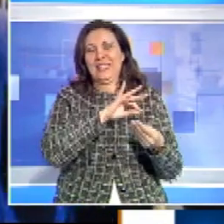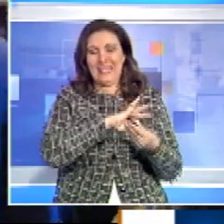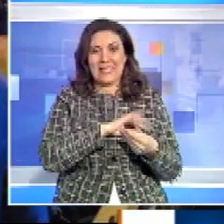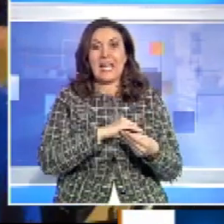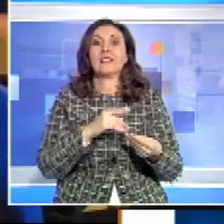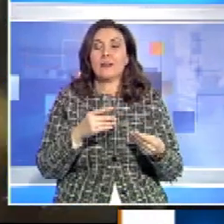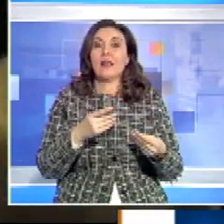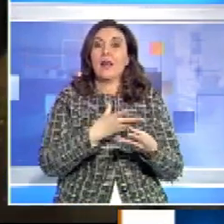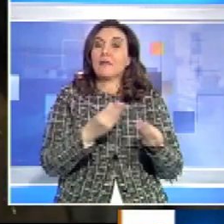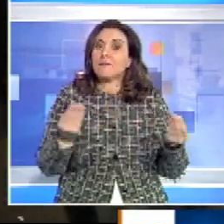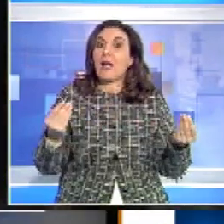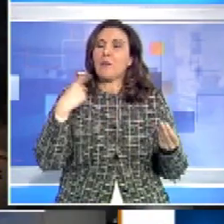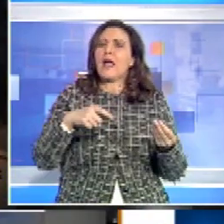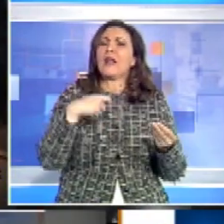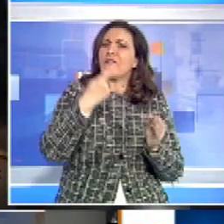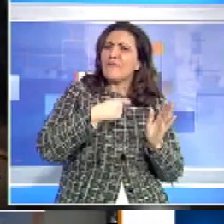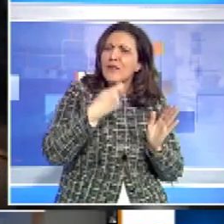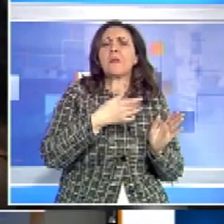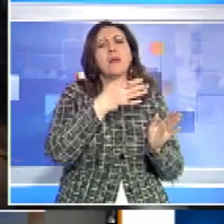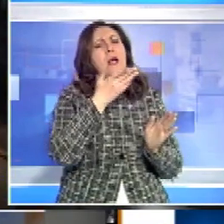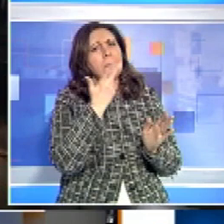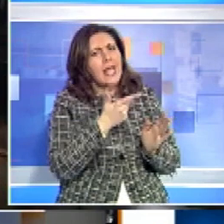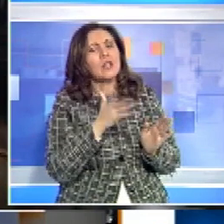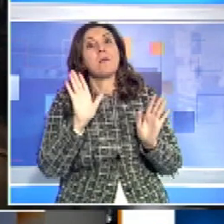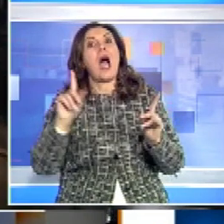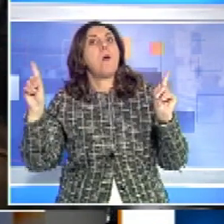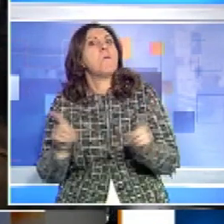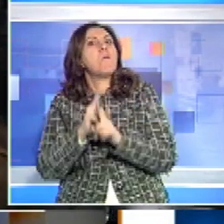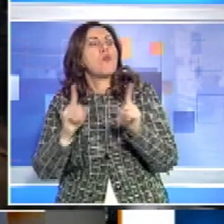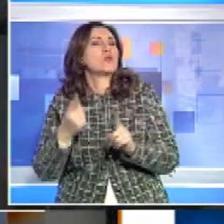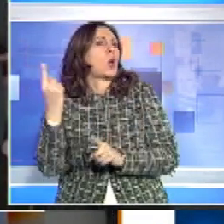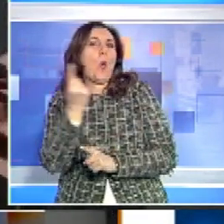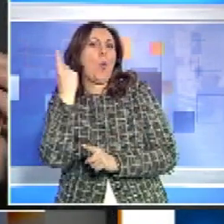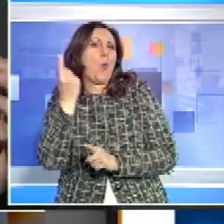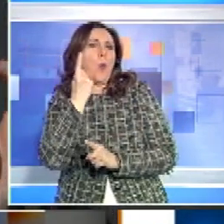un film possono essere tanti, l'opinione sulle musiche è una